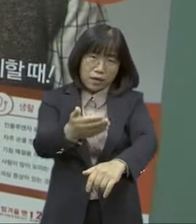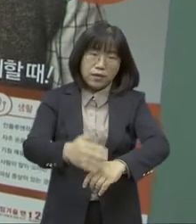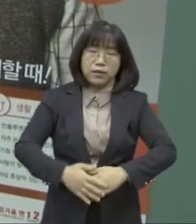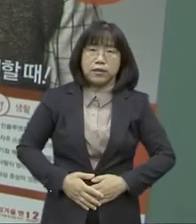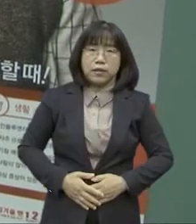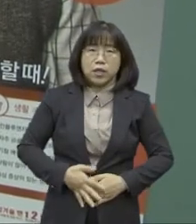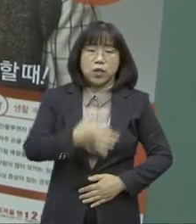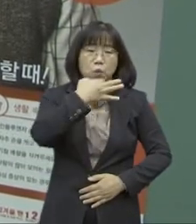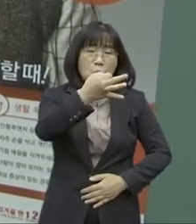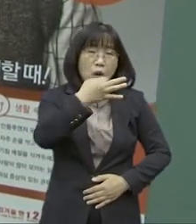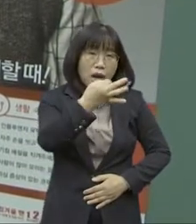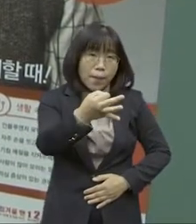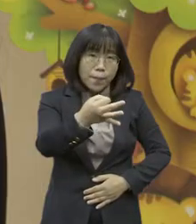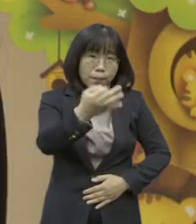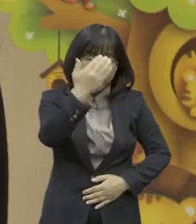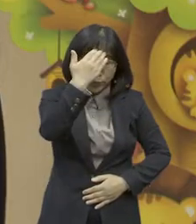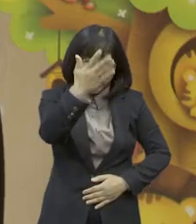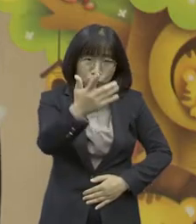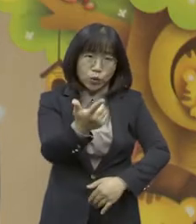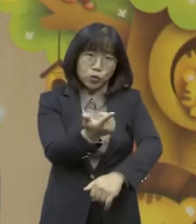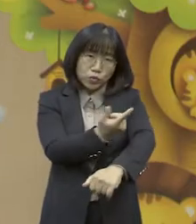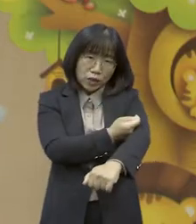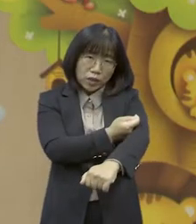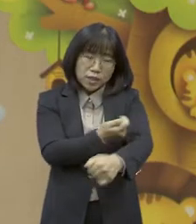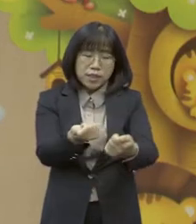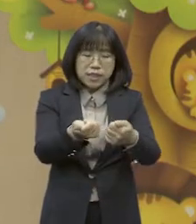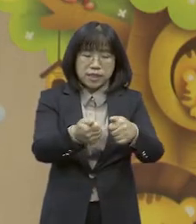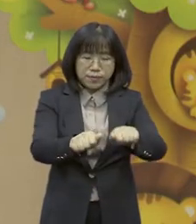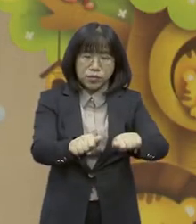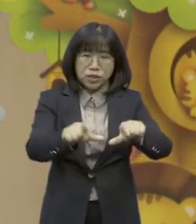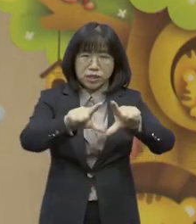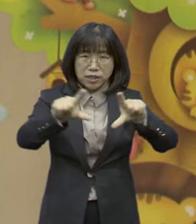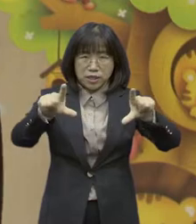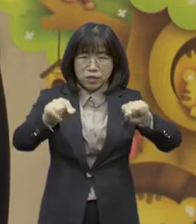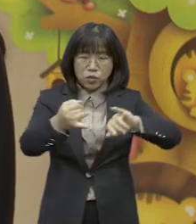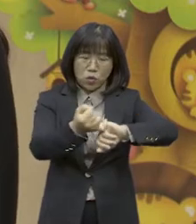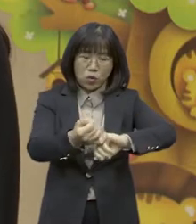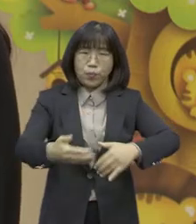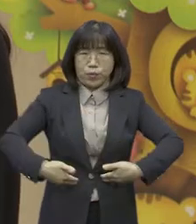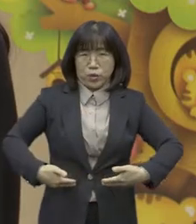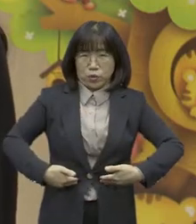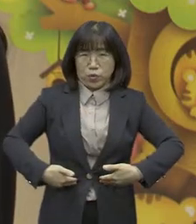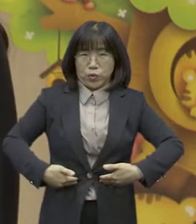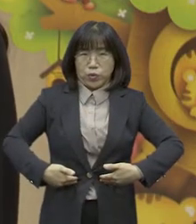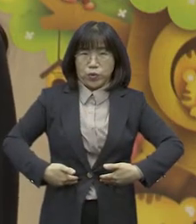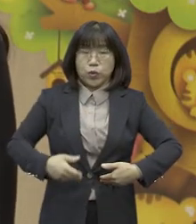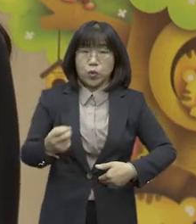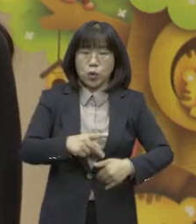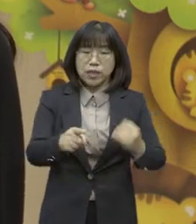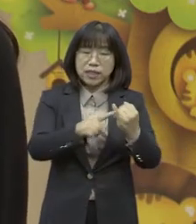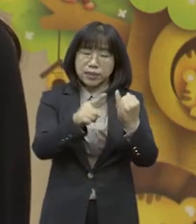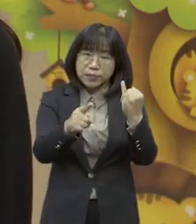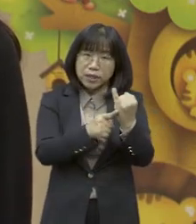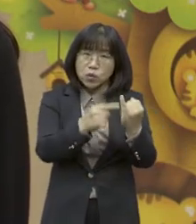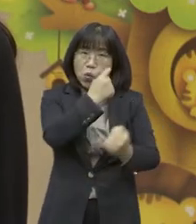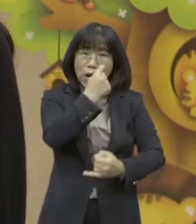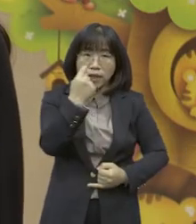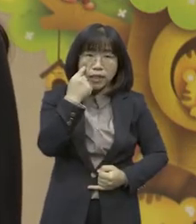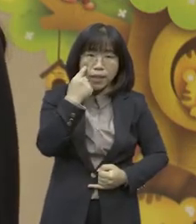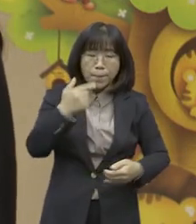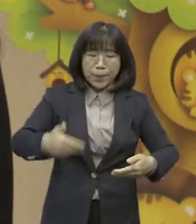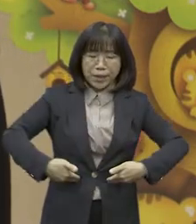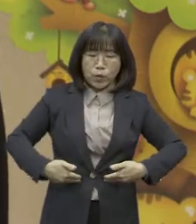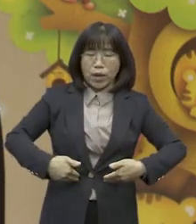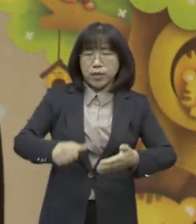있습니다. 독감 무료 예방접종을 받으실 때는 신분증을 꼭 챙기셔야 하고요. 임신부는 임신을 확인할 수 있는